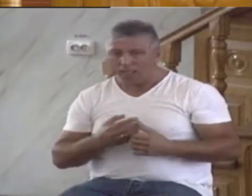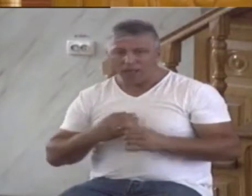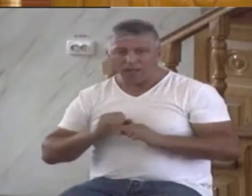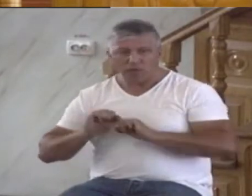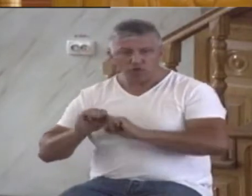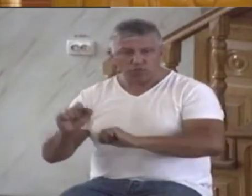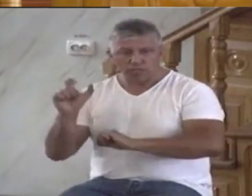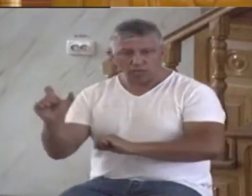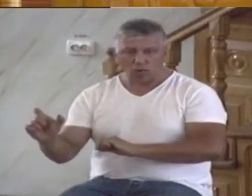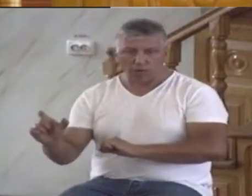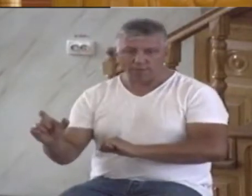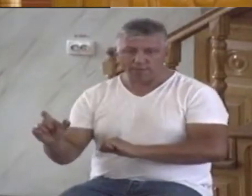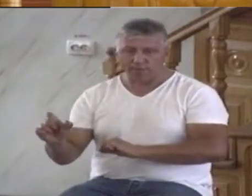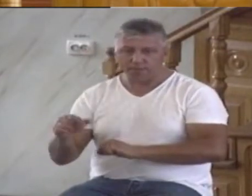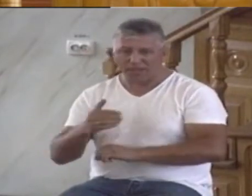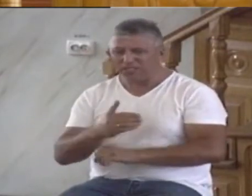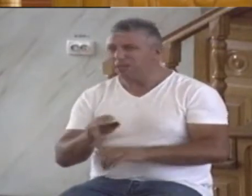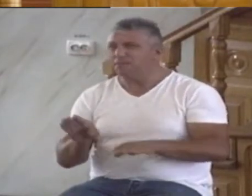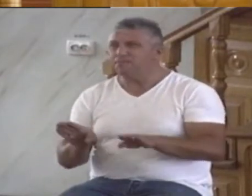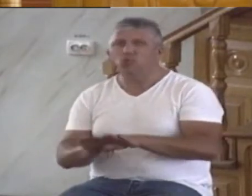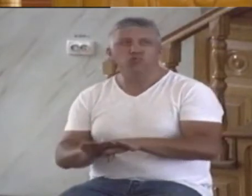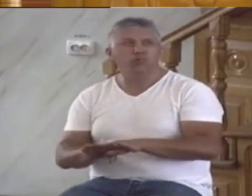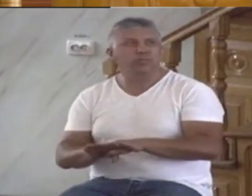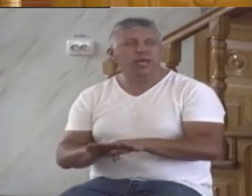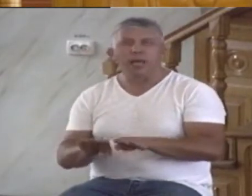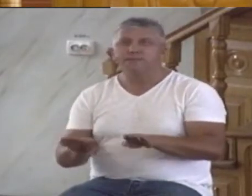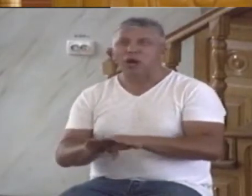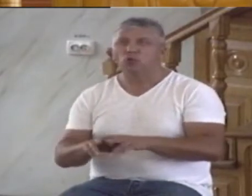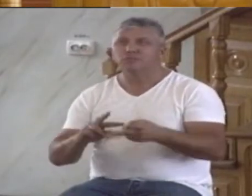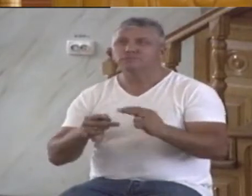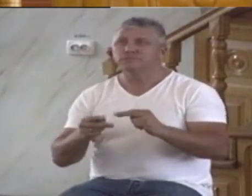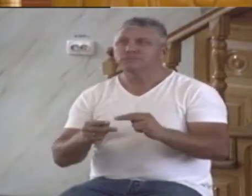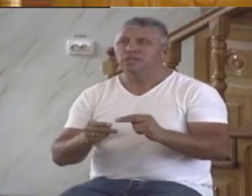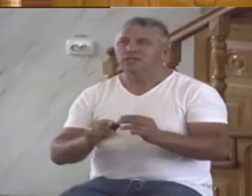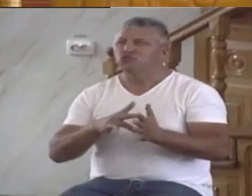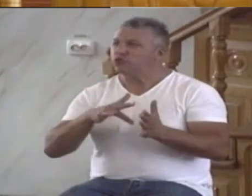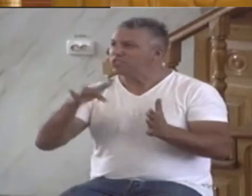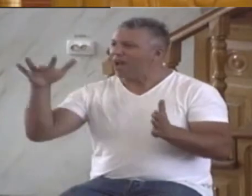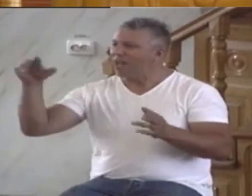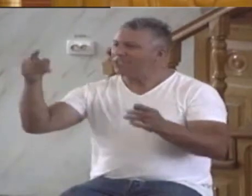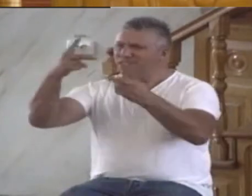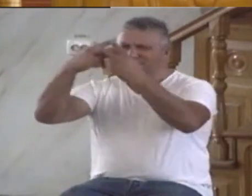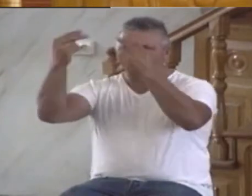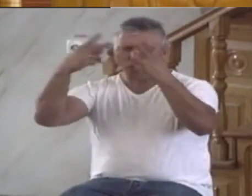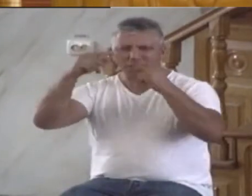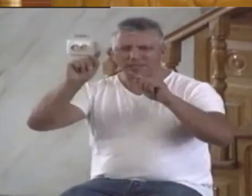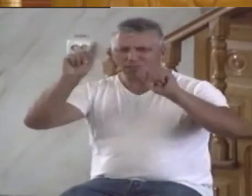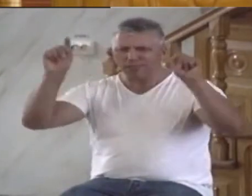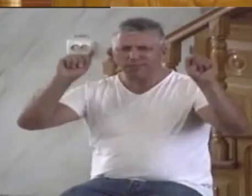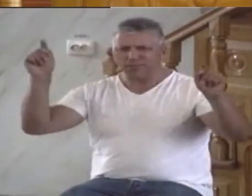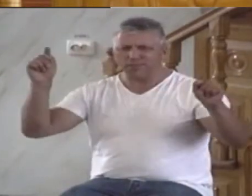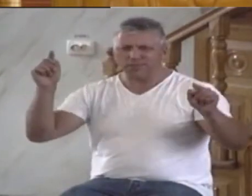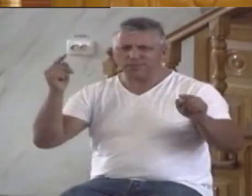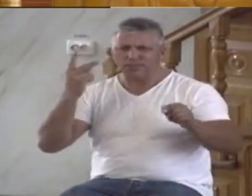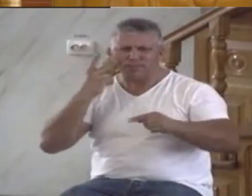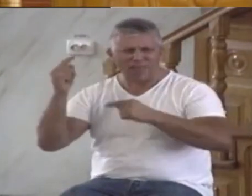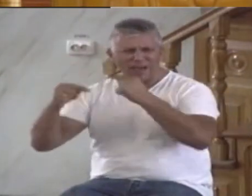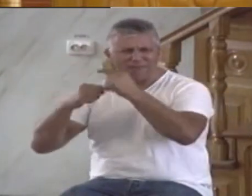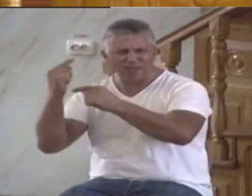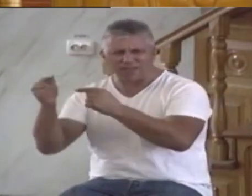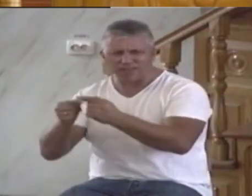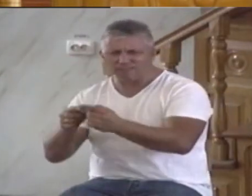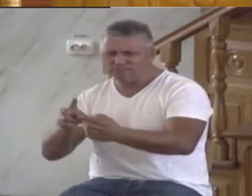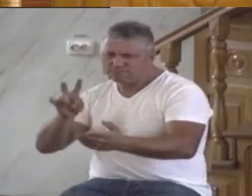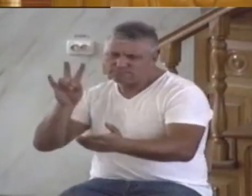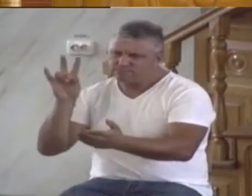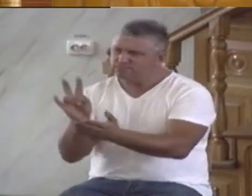как светило на тверди, как звезды вовеки навсегда.